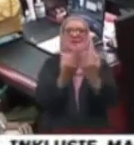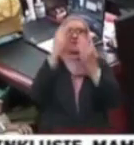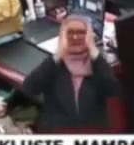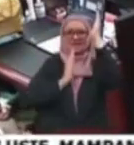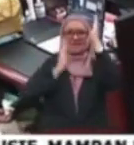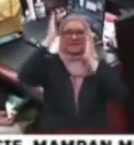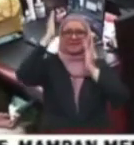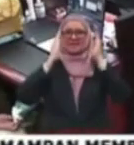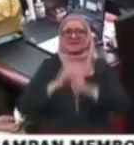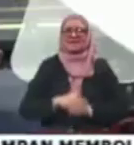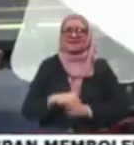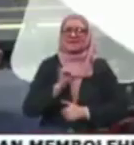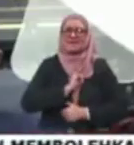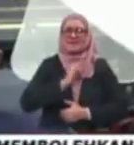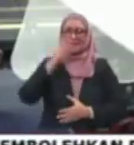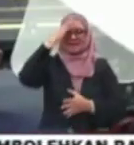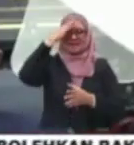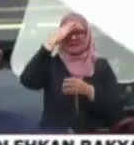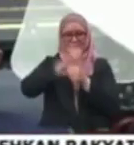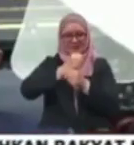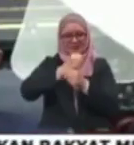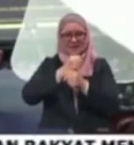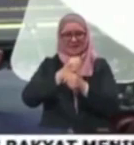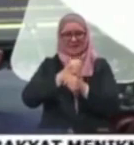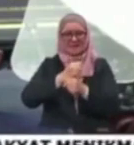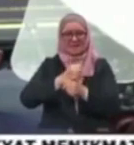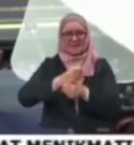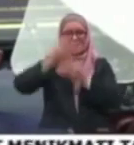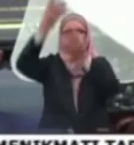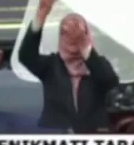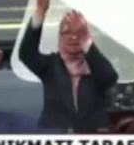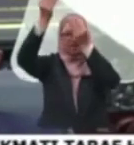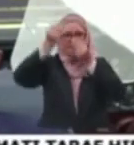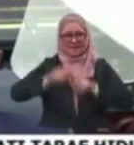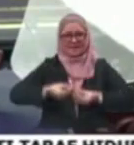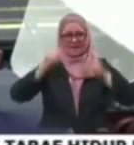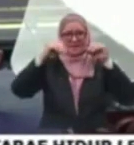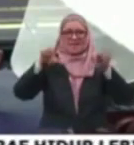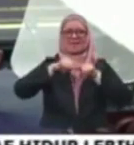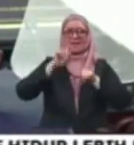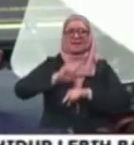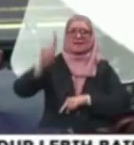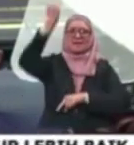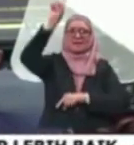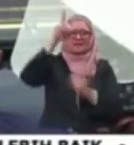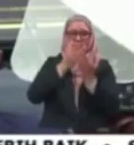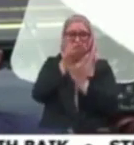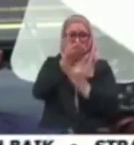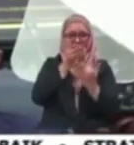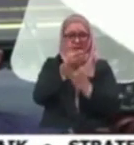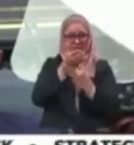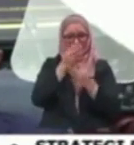Saya yakin berkat kerajaan Allah Subhanahu Wa Taala melalui perancangan 5 tahun